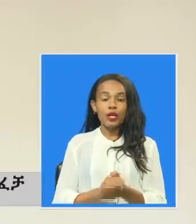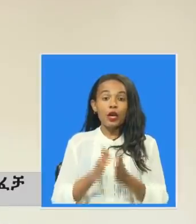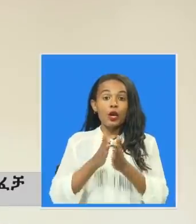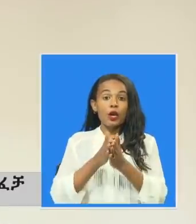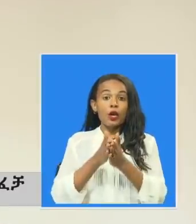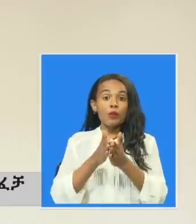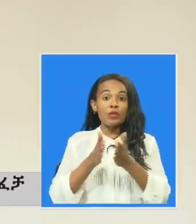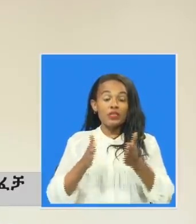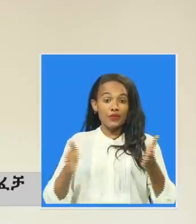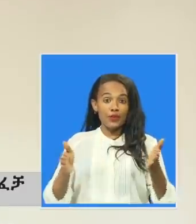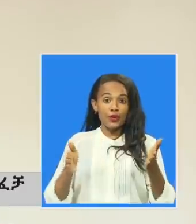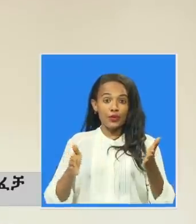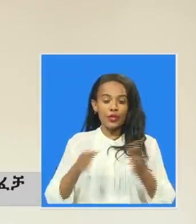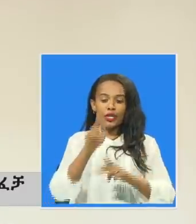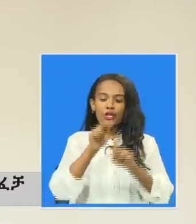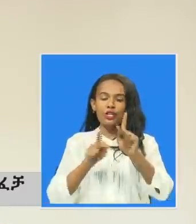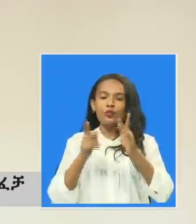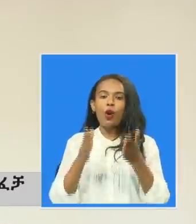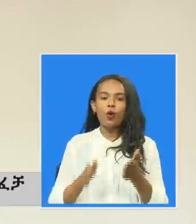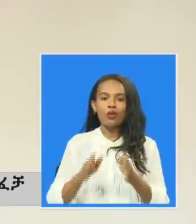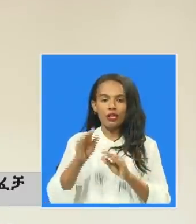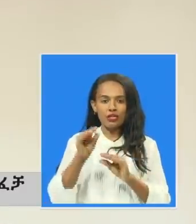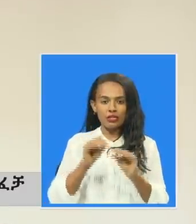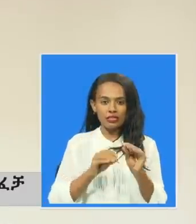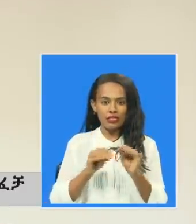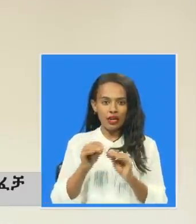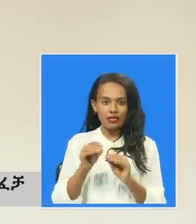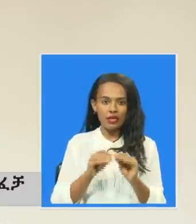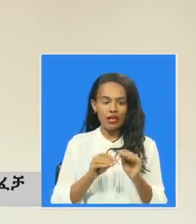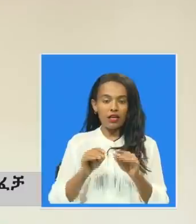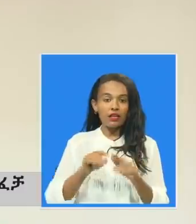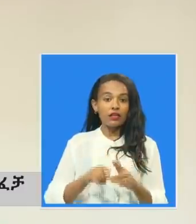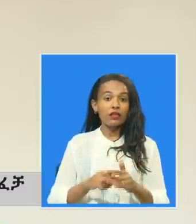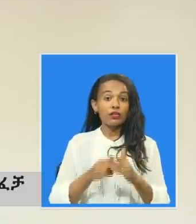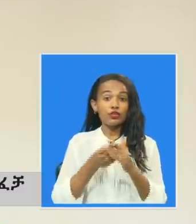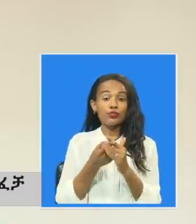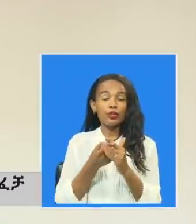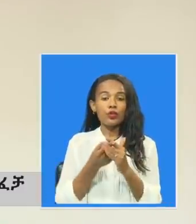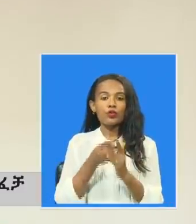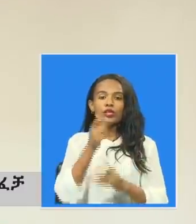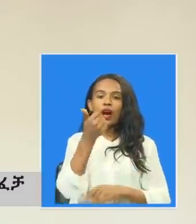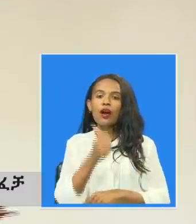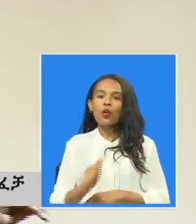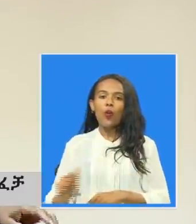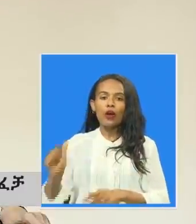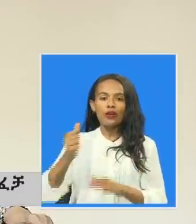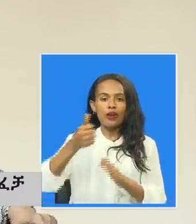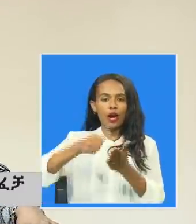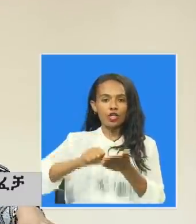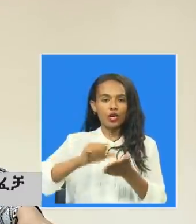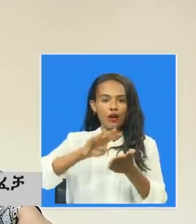በሰፊ ሕዝባዊ እንቅስቃሴ የተጀመረውን የአረንጓዴ አሻራ መርሃ ግብር